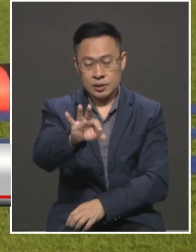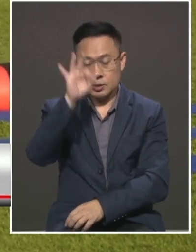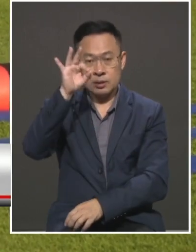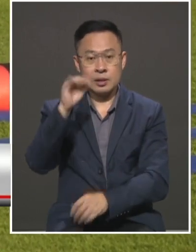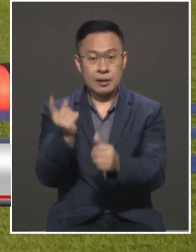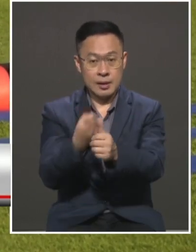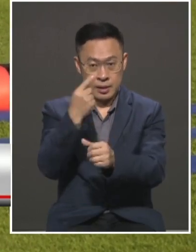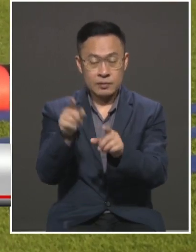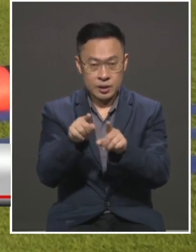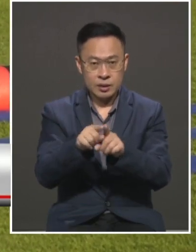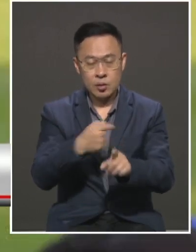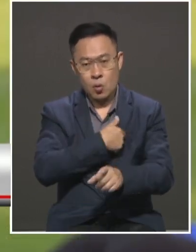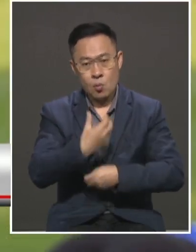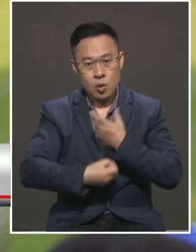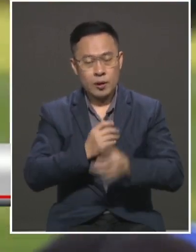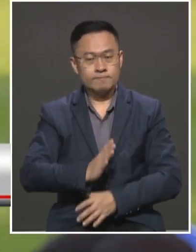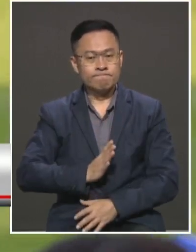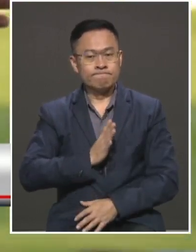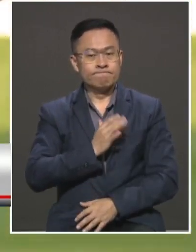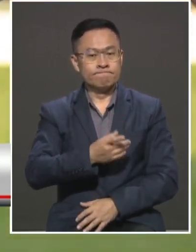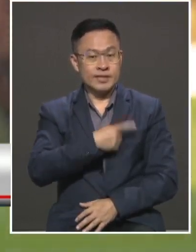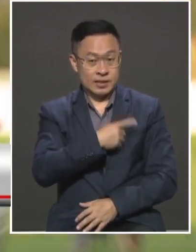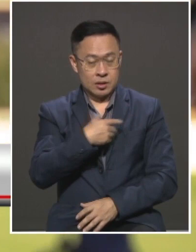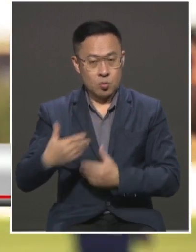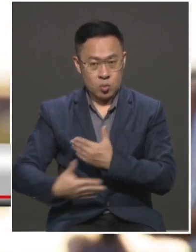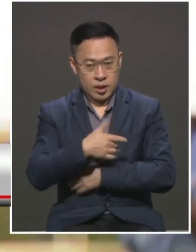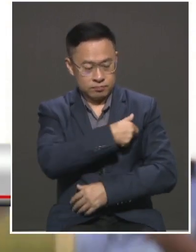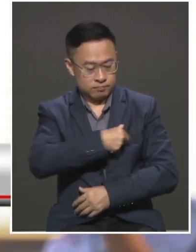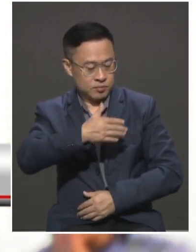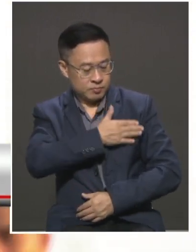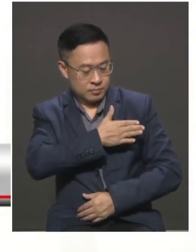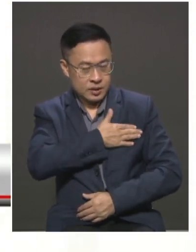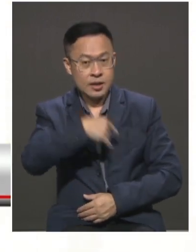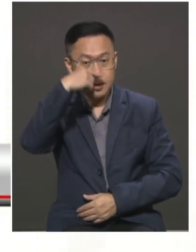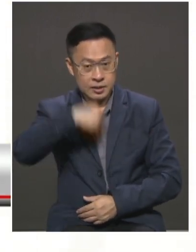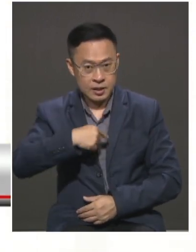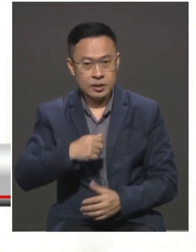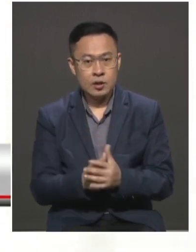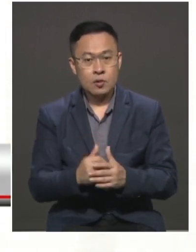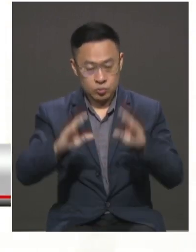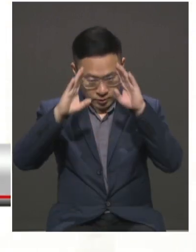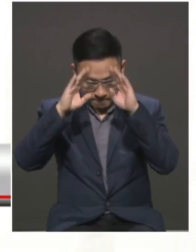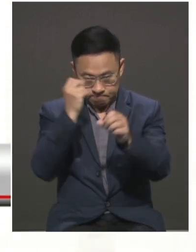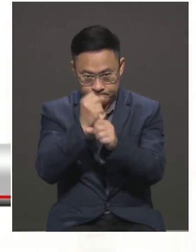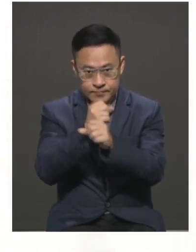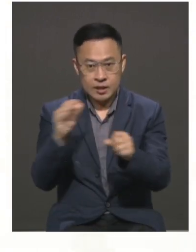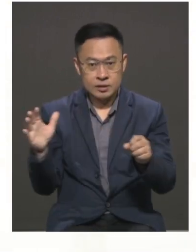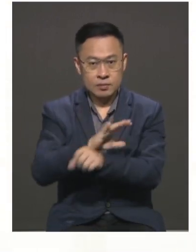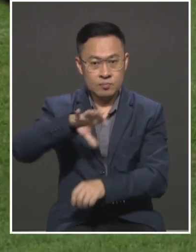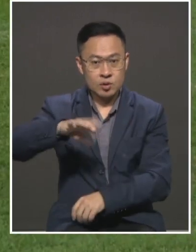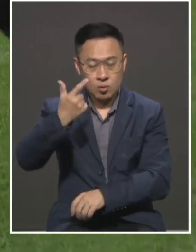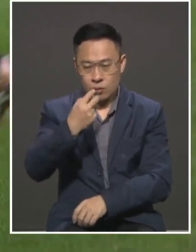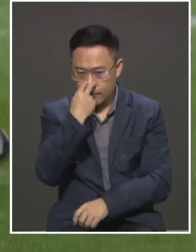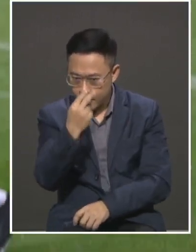ญ่เป็นครั้งแรกก็ได้ออกมาบอกว่าภูมิใจครับที่ได้รับโอกาสรับใช้ชาติในครั้งนี้เชื่อว่ามาจากการทำงานอย่างหนักกับสโมสรท